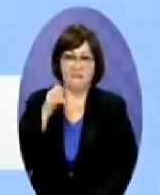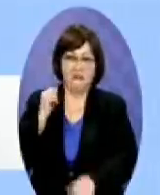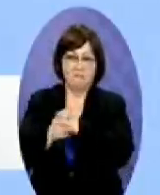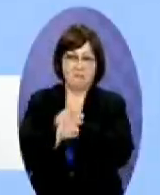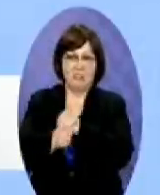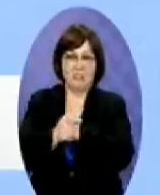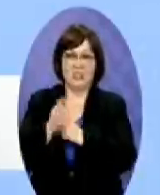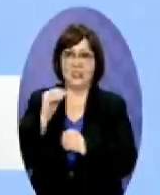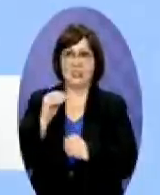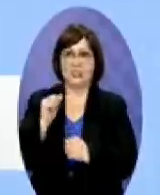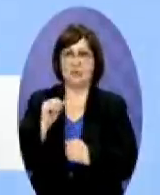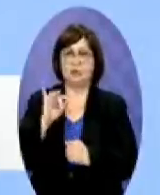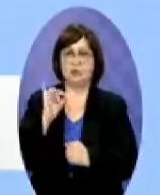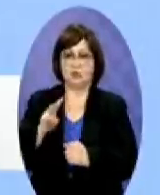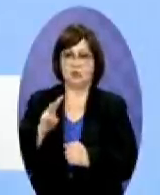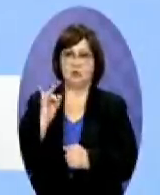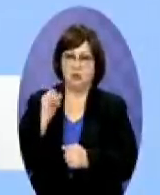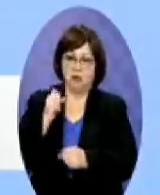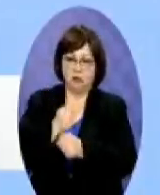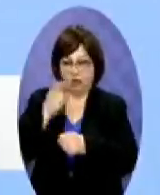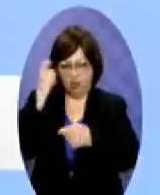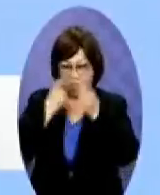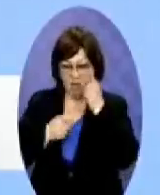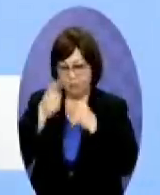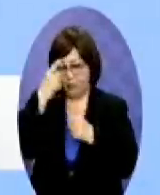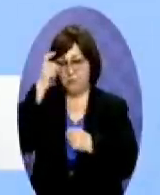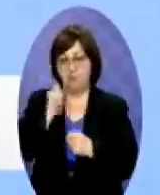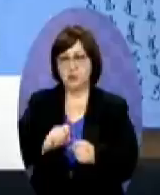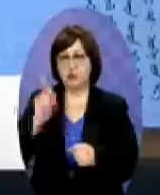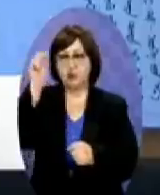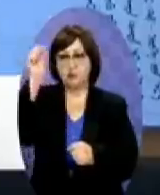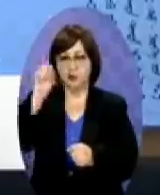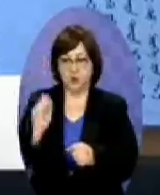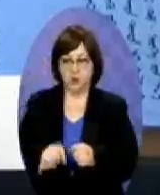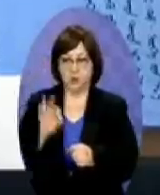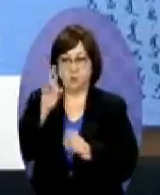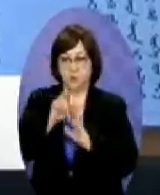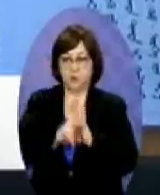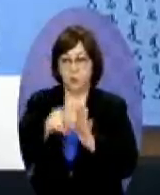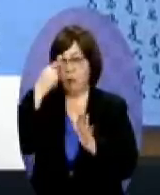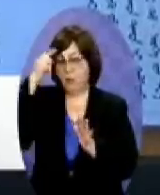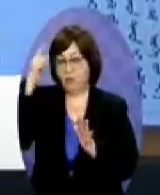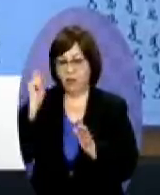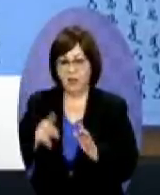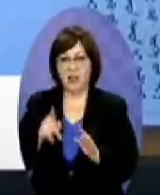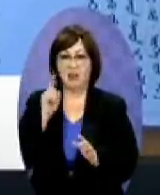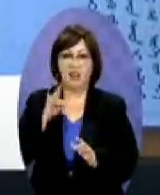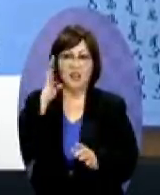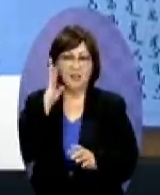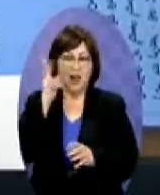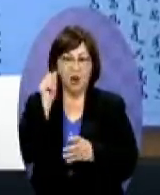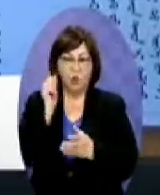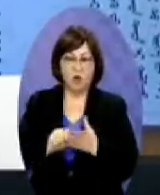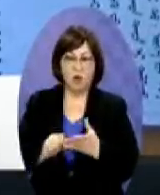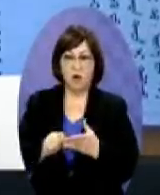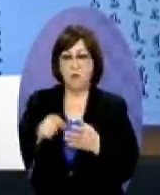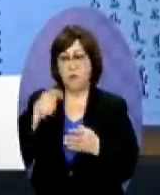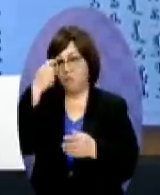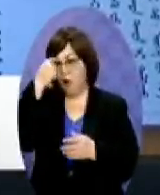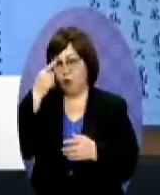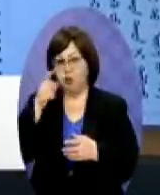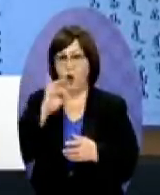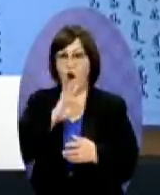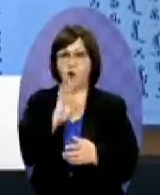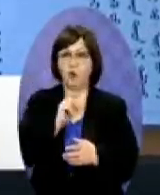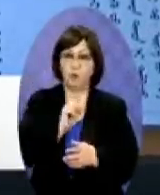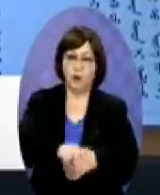байна. Мөн Монгол үгийн зөв бичгийн дүрм хэл найруулгын агуулга тал дээр Монгол Өвөр Монголын хамтарсан 10 гаруй эрдэмтэд хамтран ажилласаар ирсэн гэж